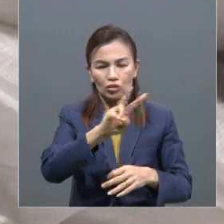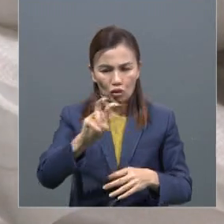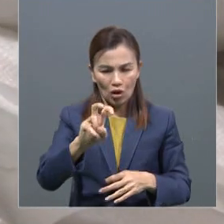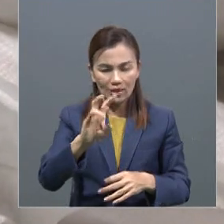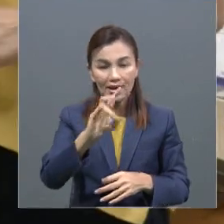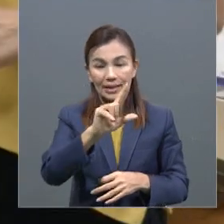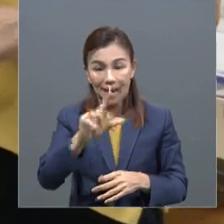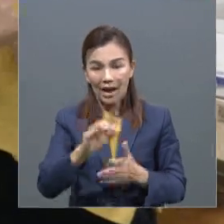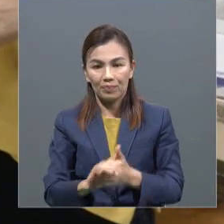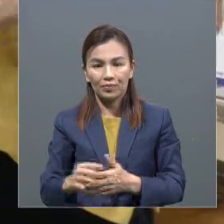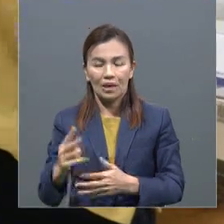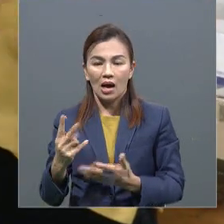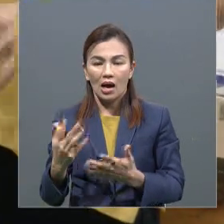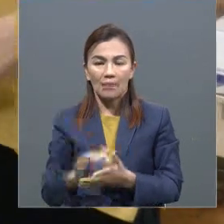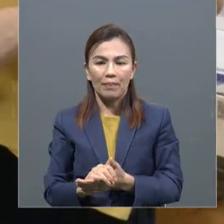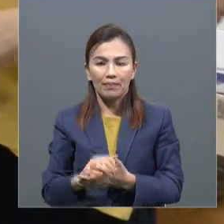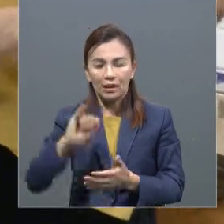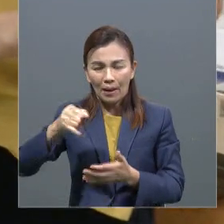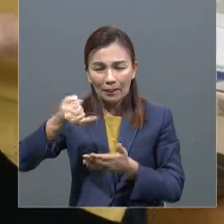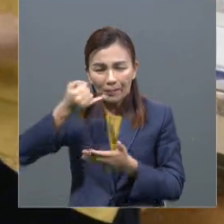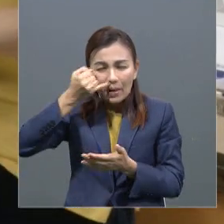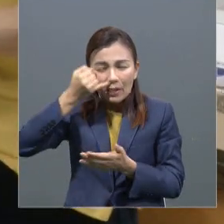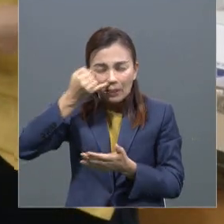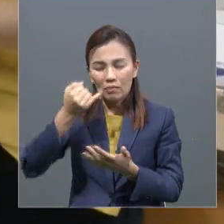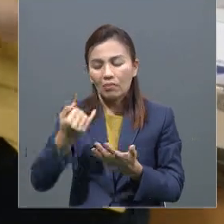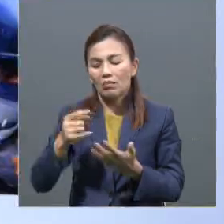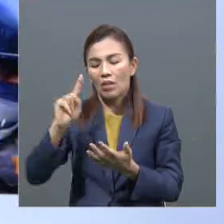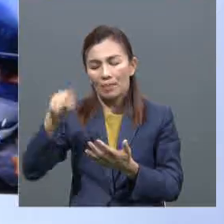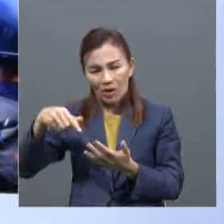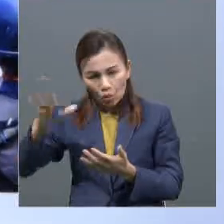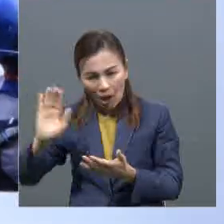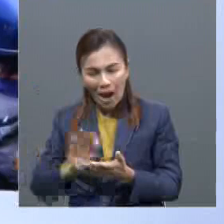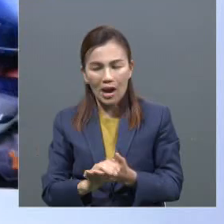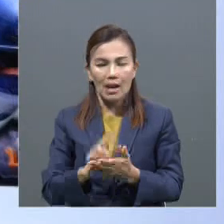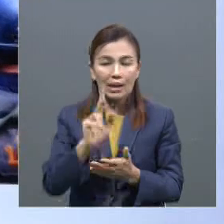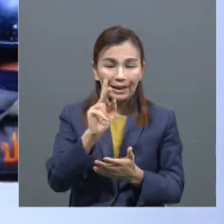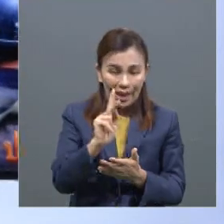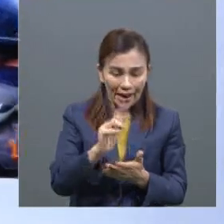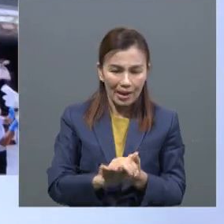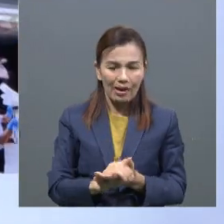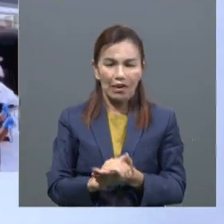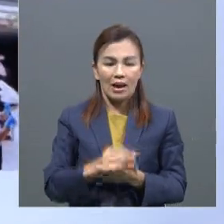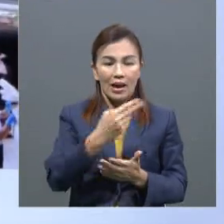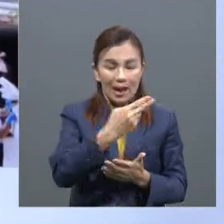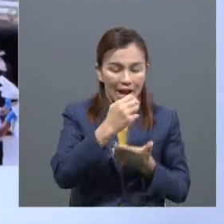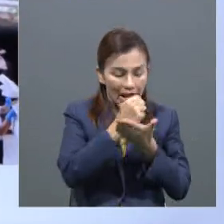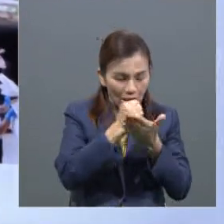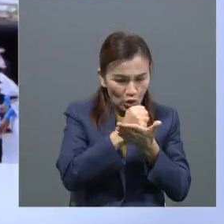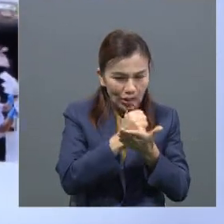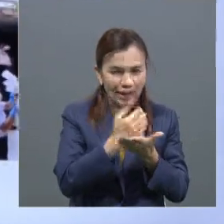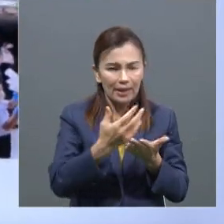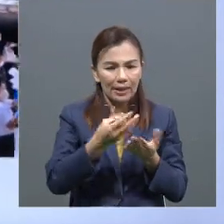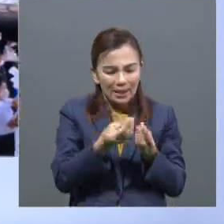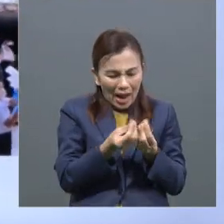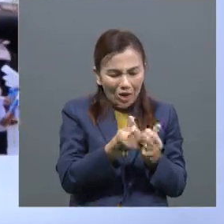เป็นไอซ 2,000กว่ากิกัคิตาน 1,000กว่ากิโลกรัมเฮโรอีน434กกและอื่นๆ